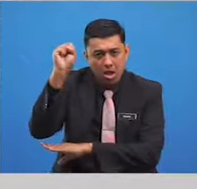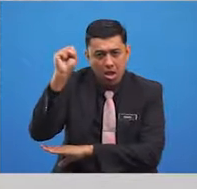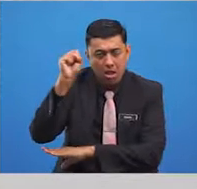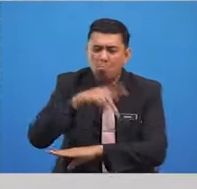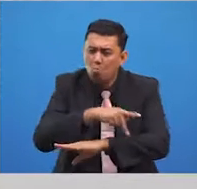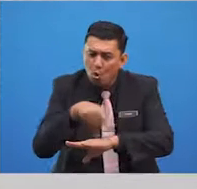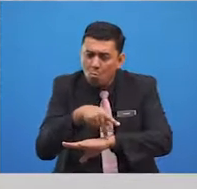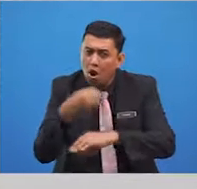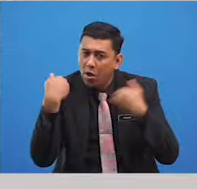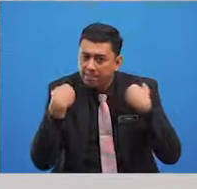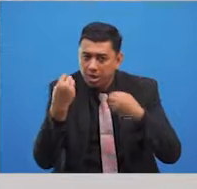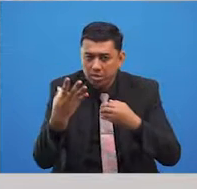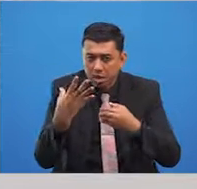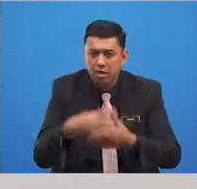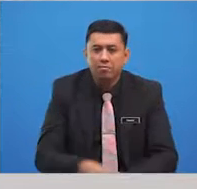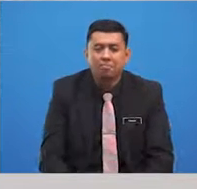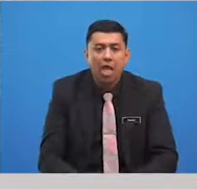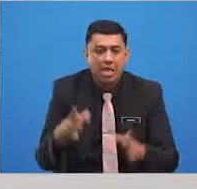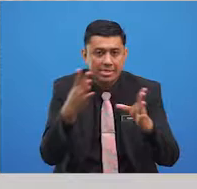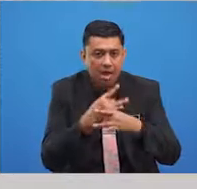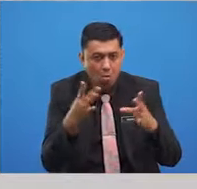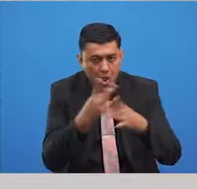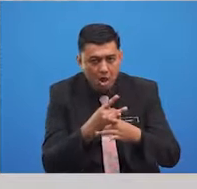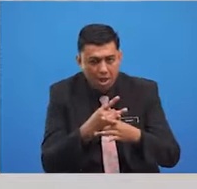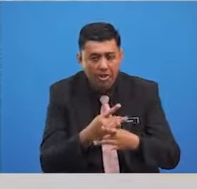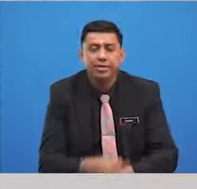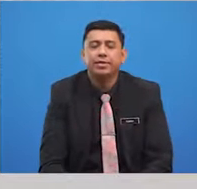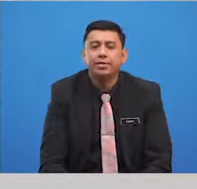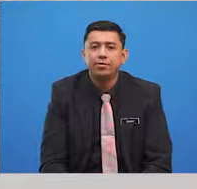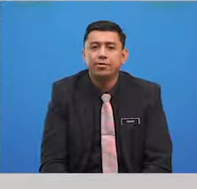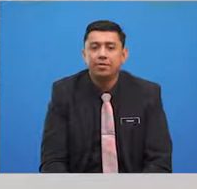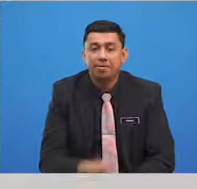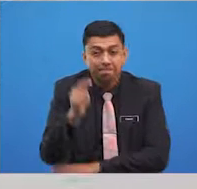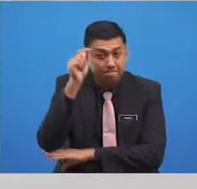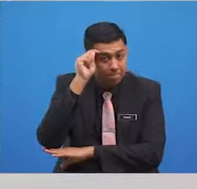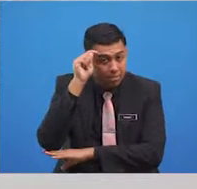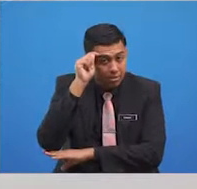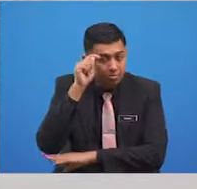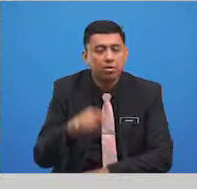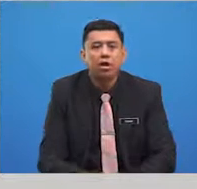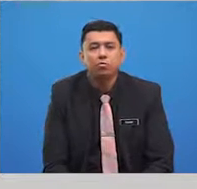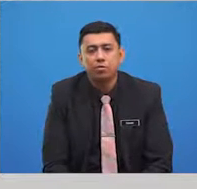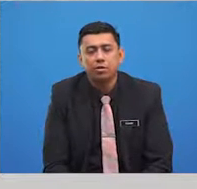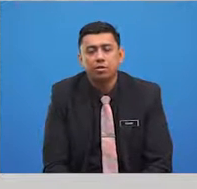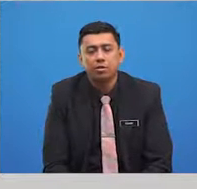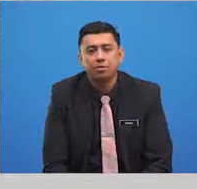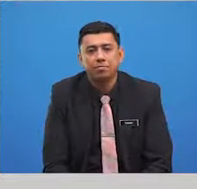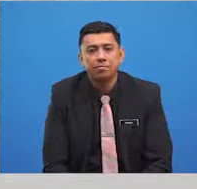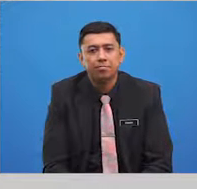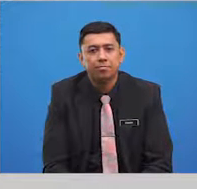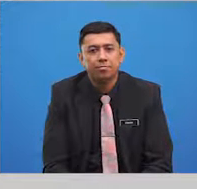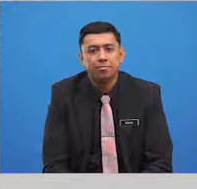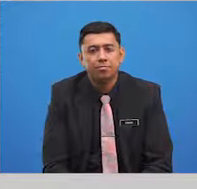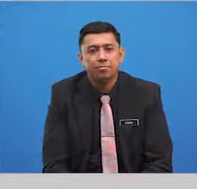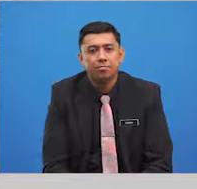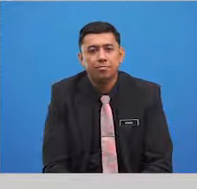Sabah, Pulau Talang-Talang Sarawak, Pantai Desaru di Tenggara Johor dan Pantai